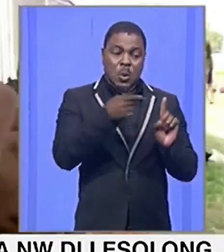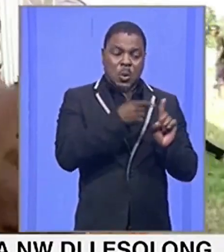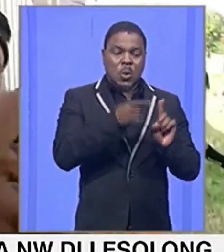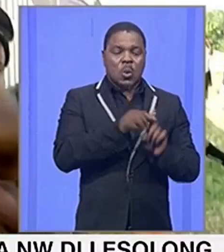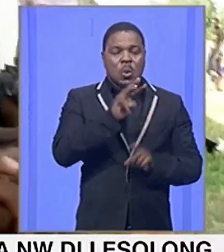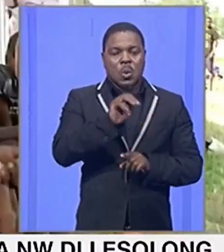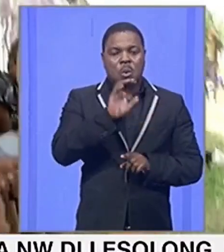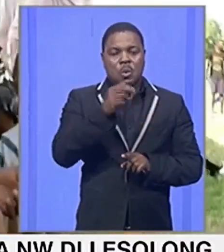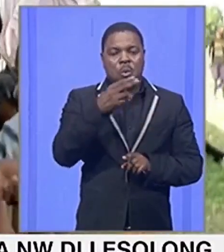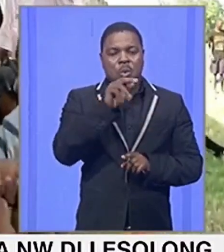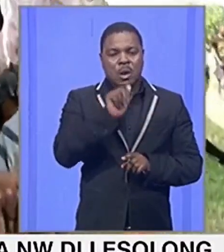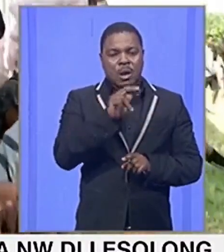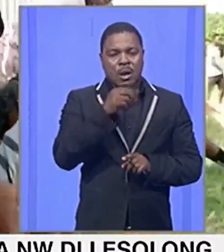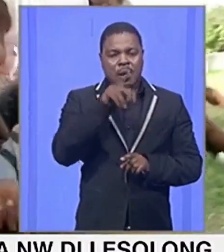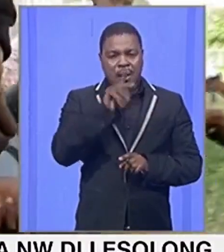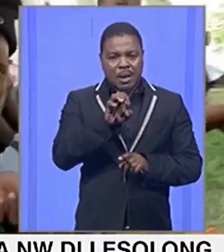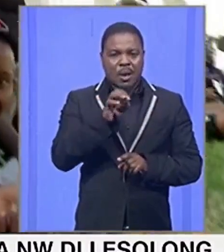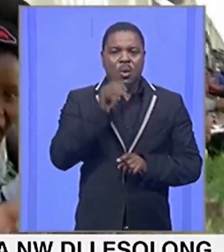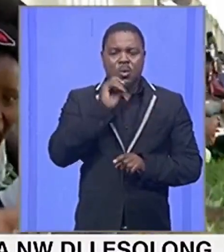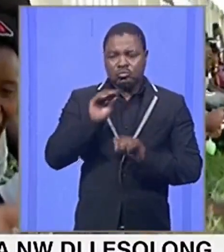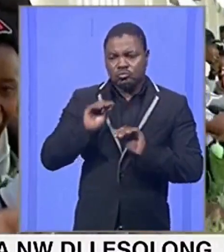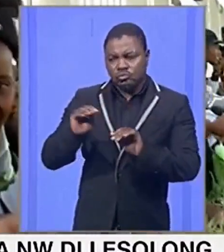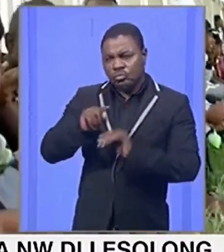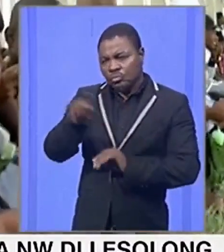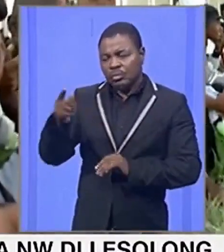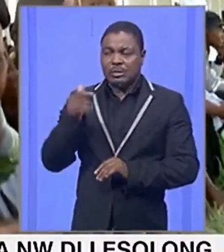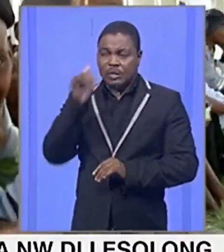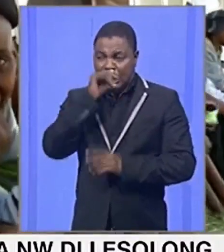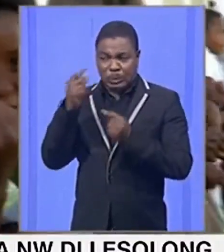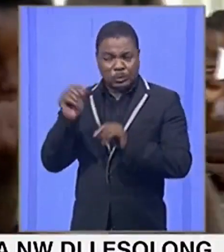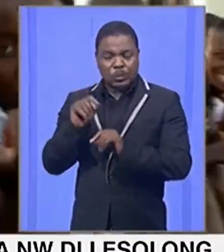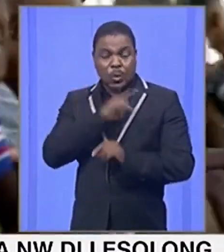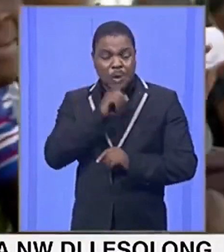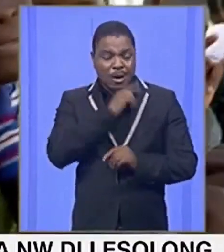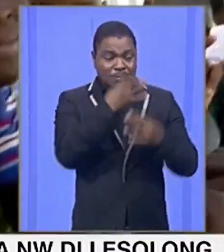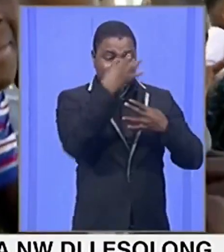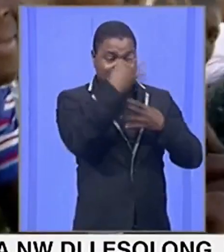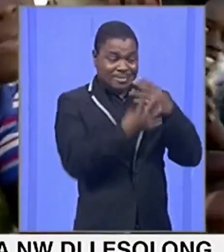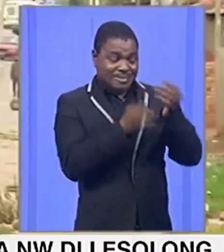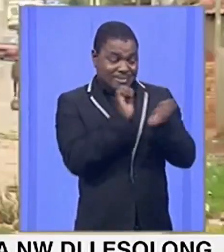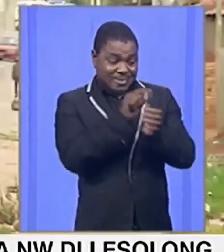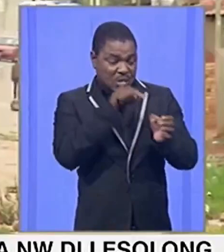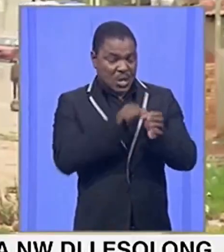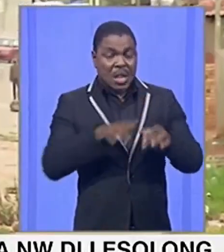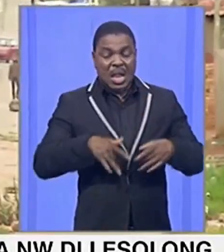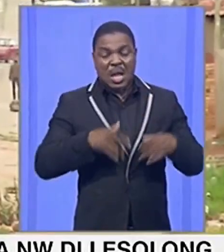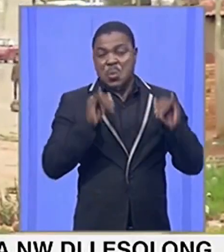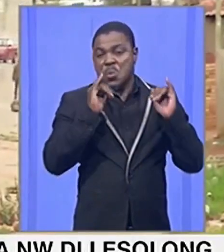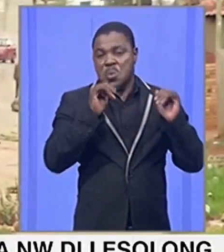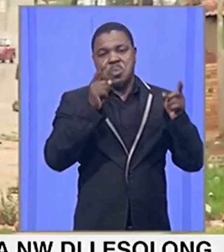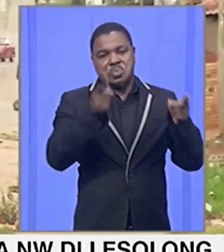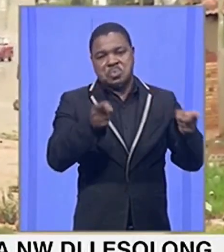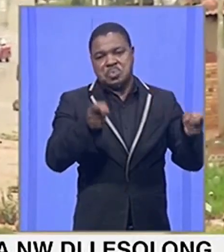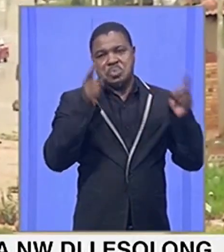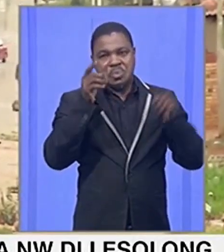batjha hore ba qobe ho etsa ditlolo tsa molao ka ha bophelo ba tjhankaneng bo lekotsi haholo ebile bo sena